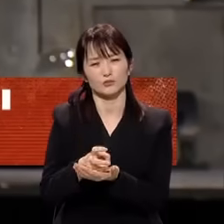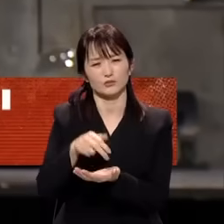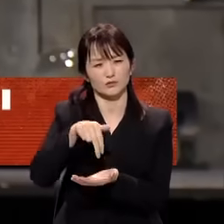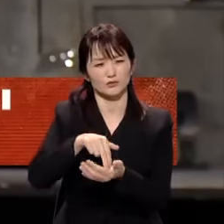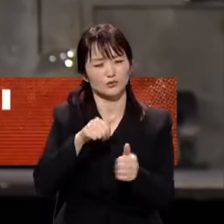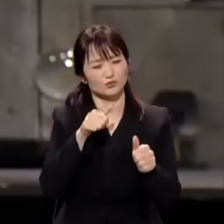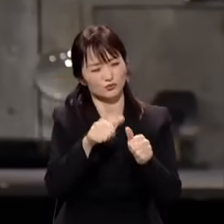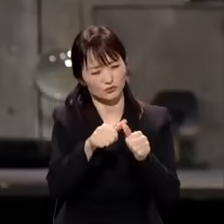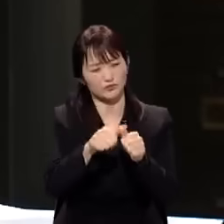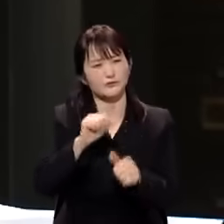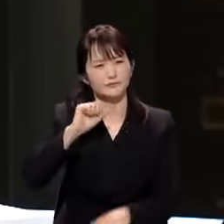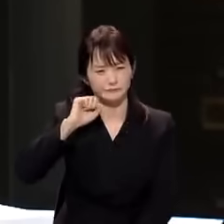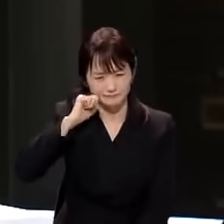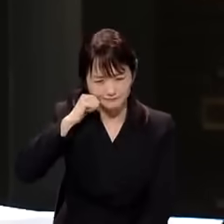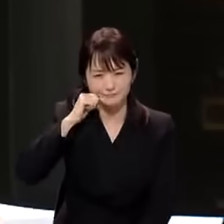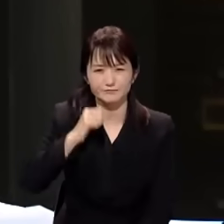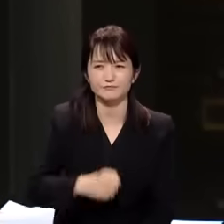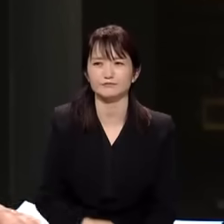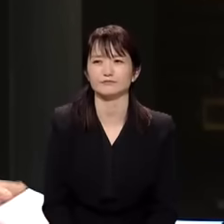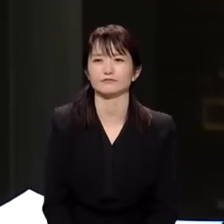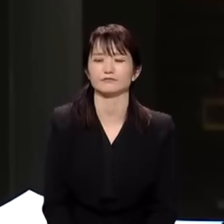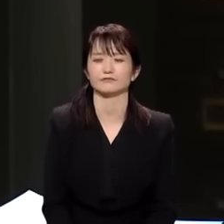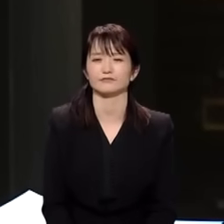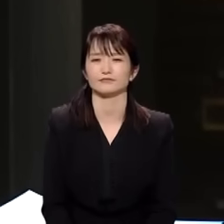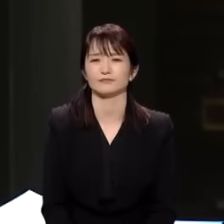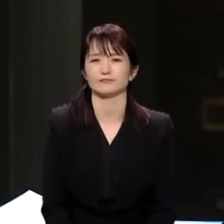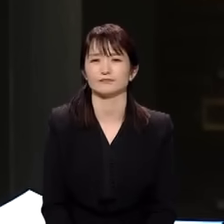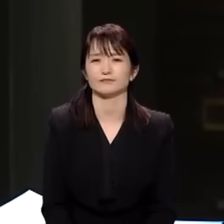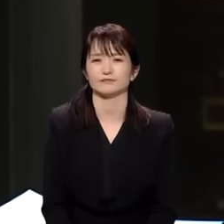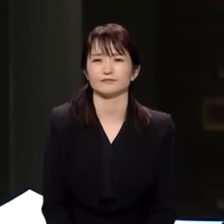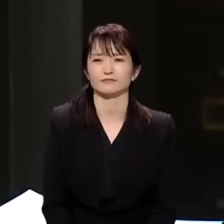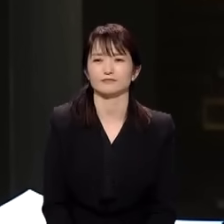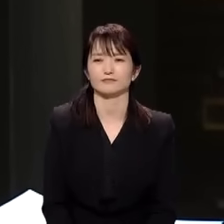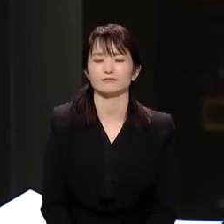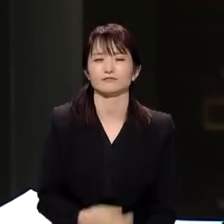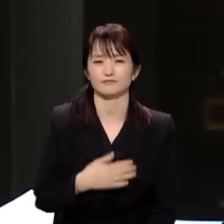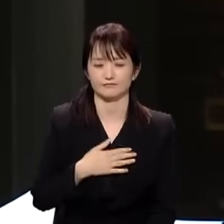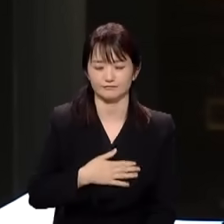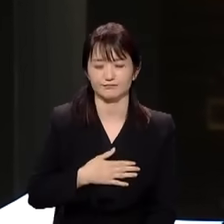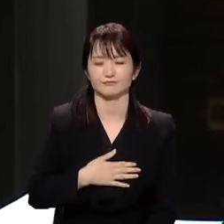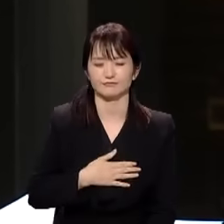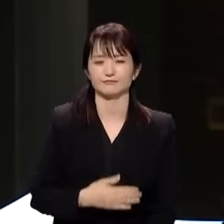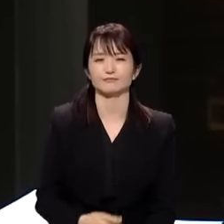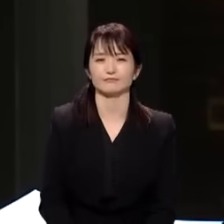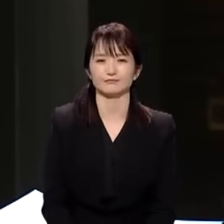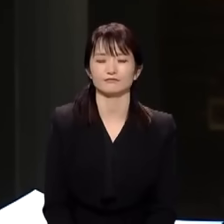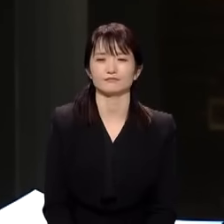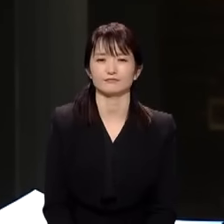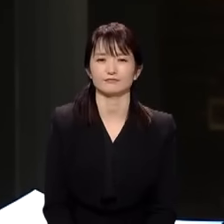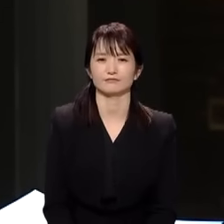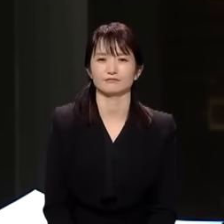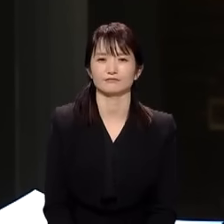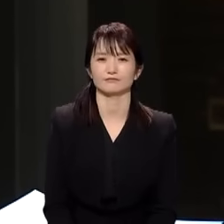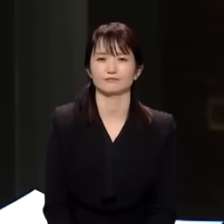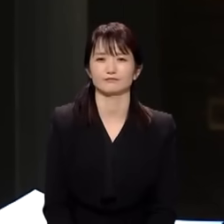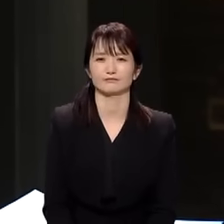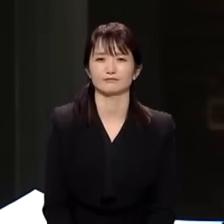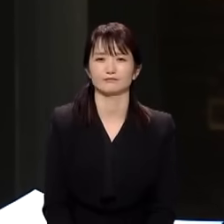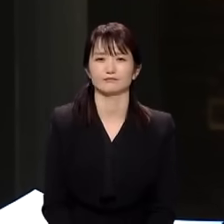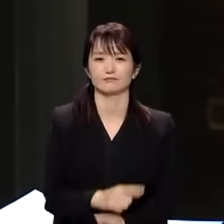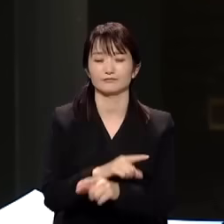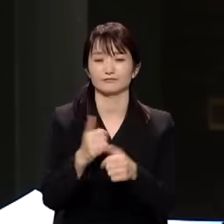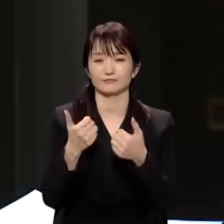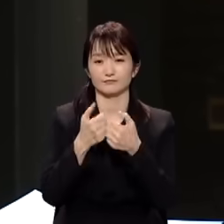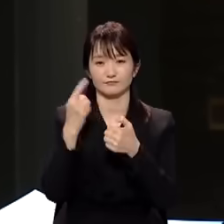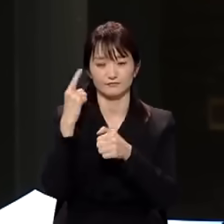아, 참 이 법인이 참 알겠습니다. 예, 일단 세 번째 사건 이렇게 정리하고요.